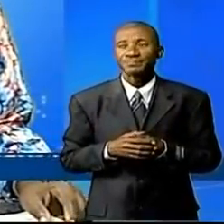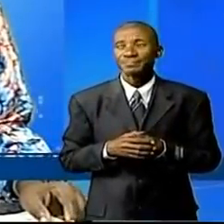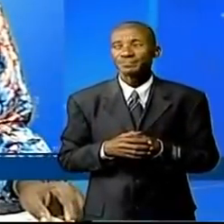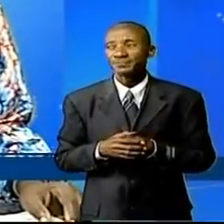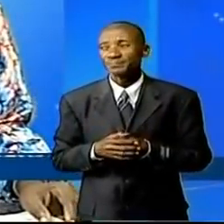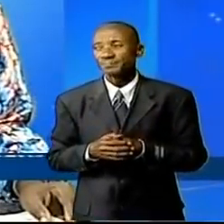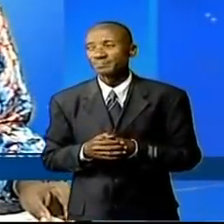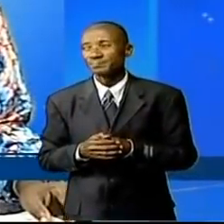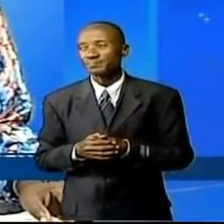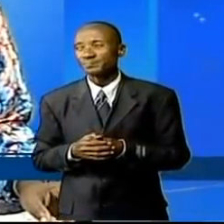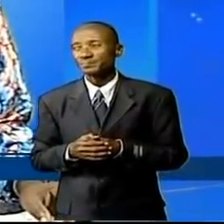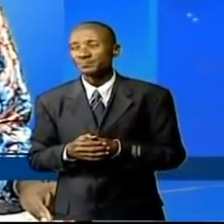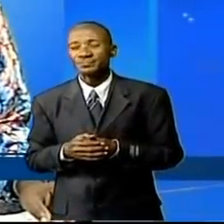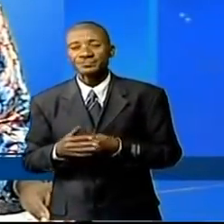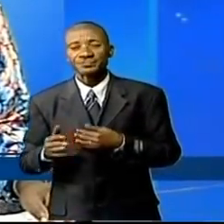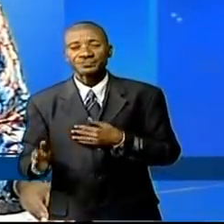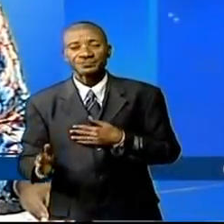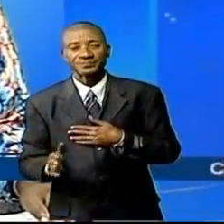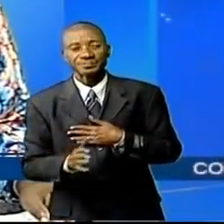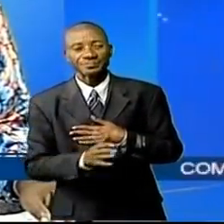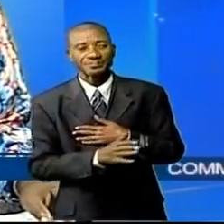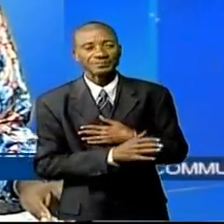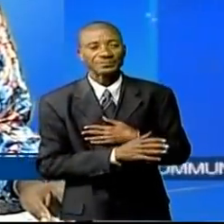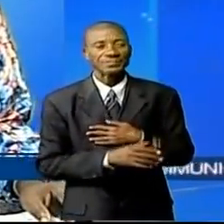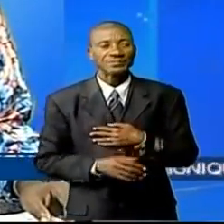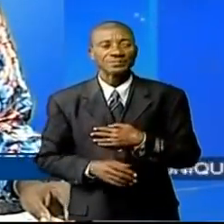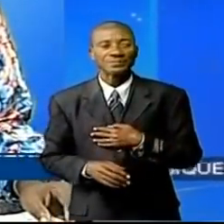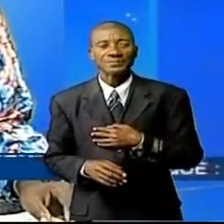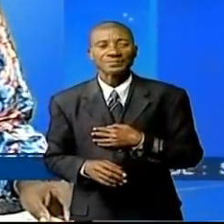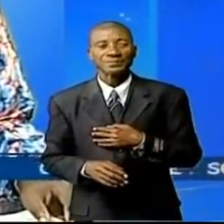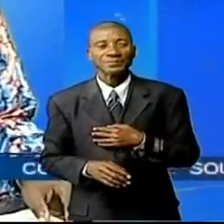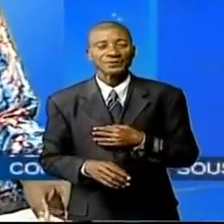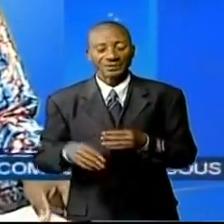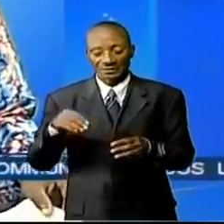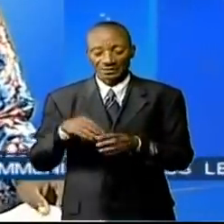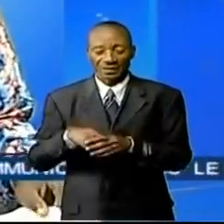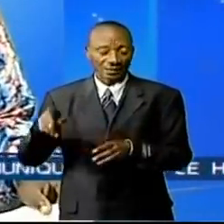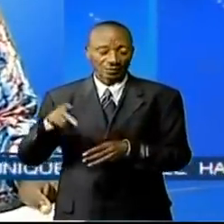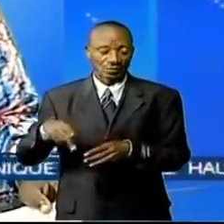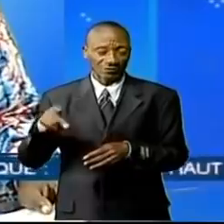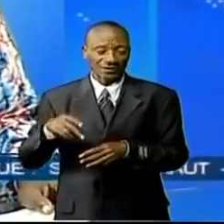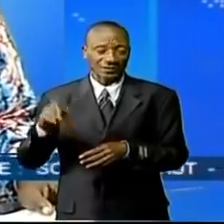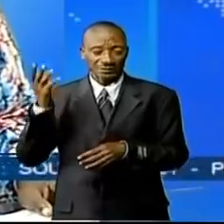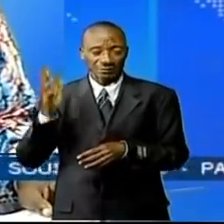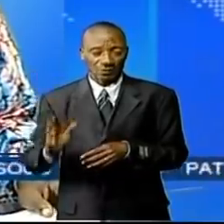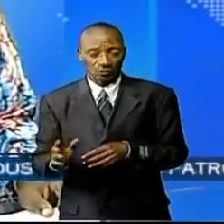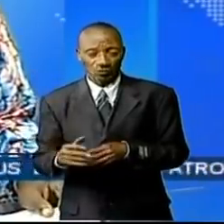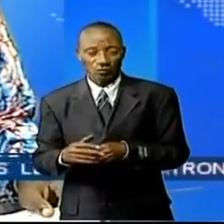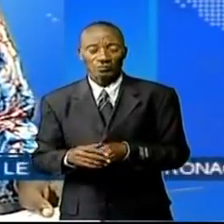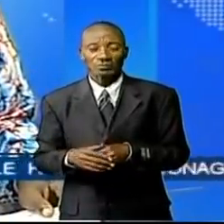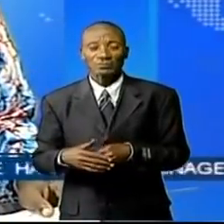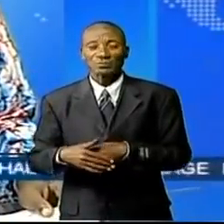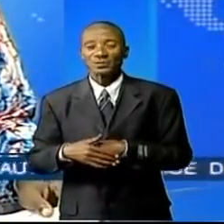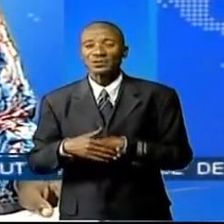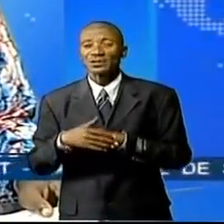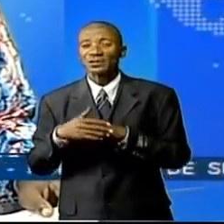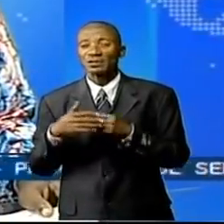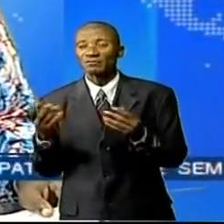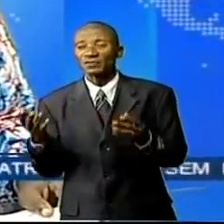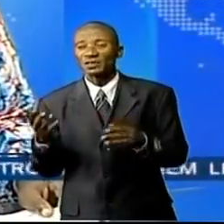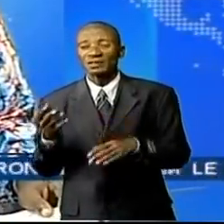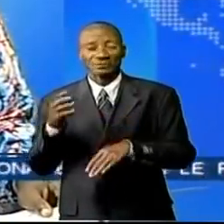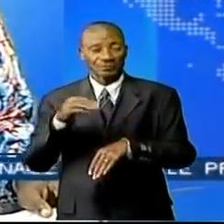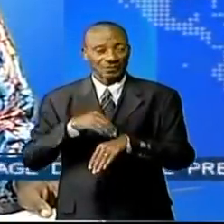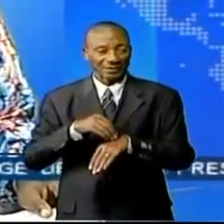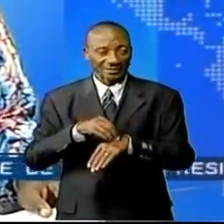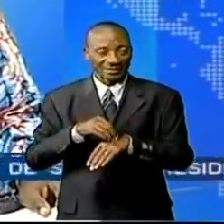L'infrastructure de la ville de Matadi dans la province du Congo central poursuit des travaux de modernisation des infrastructures routières. Les précisions